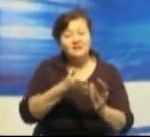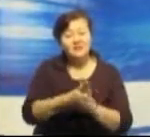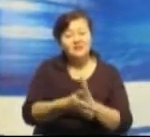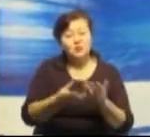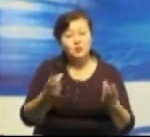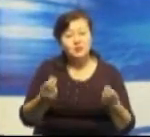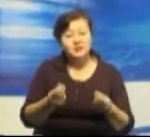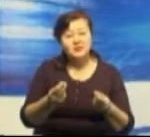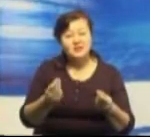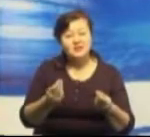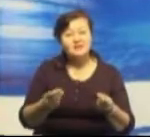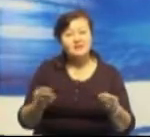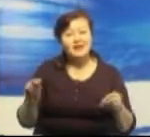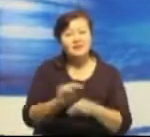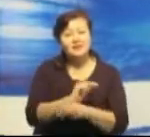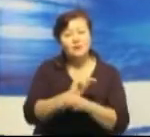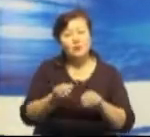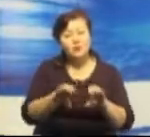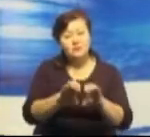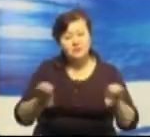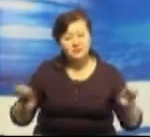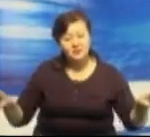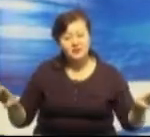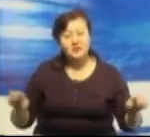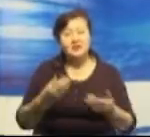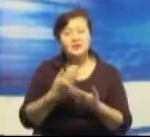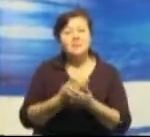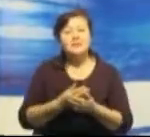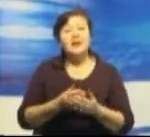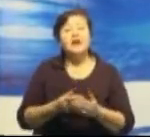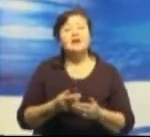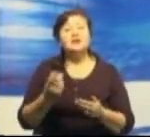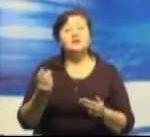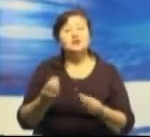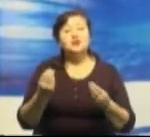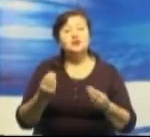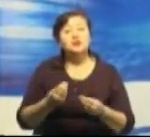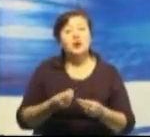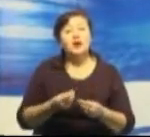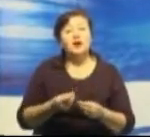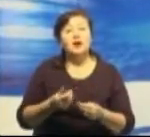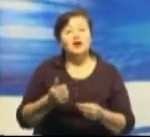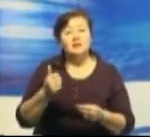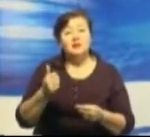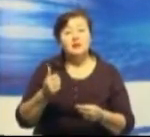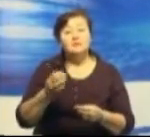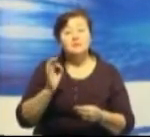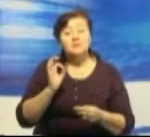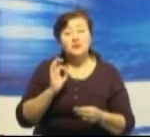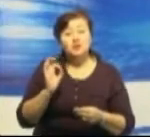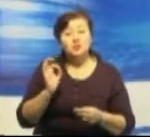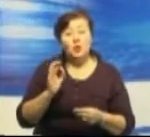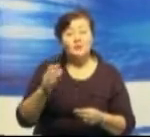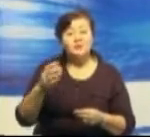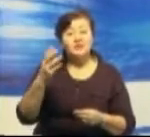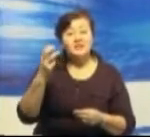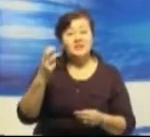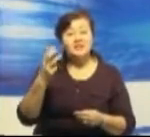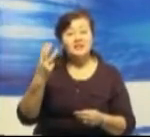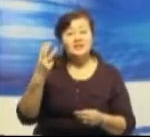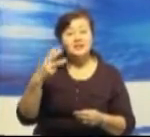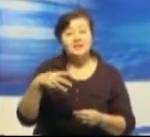весь объем финансирования полностью освоен. Положительно решен вопрос и с углем. Напомним, что за зиму город сжигает